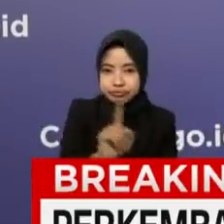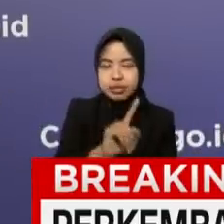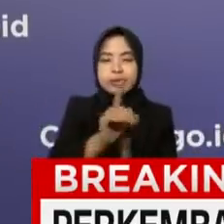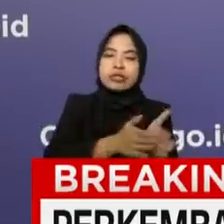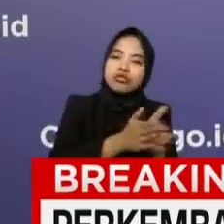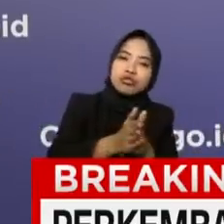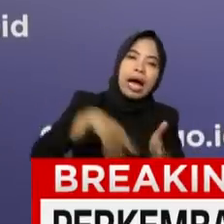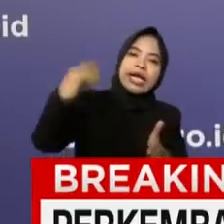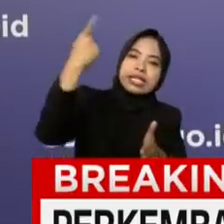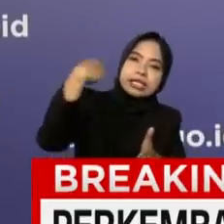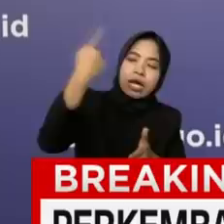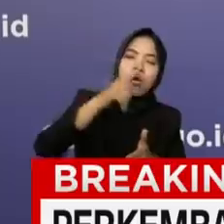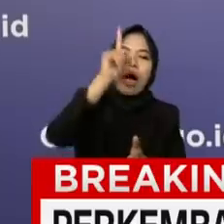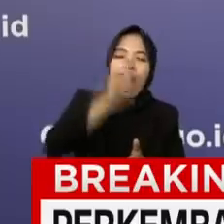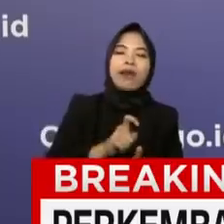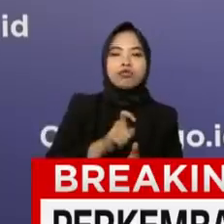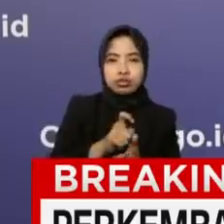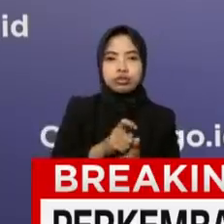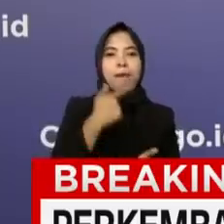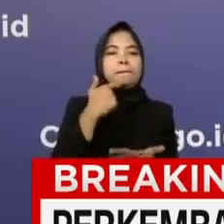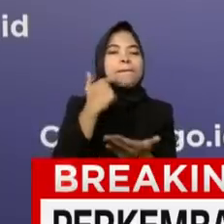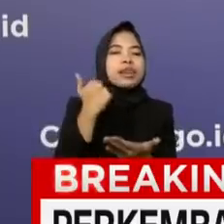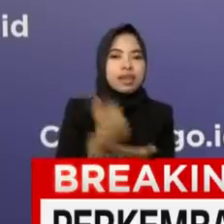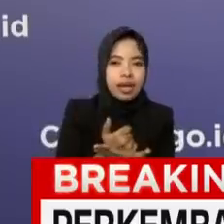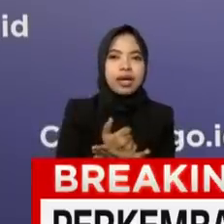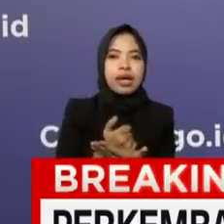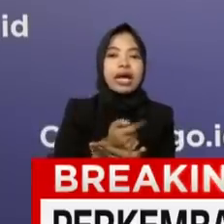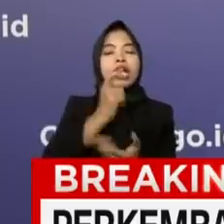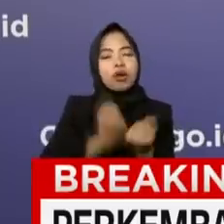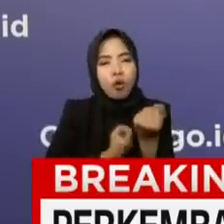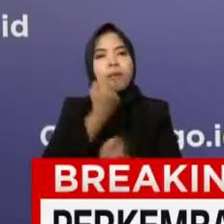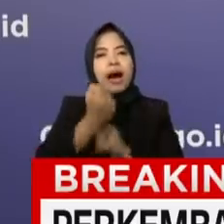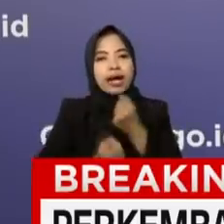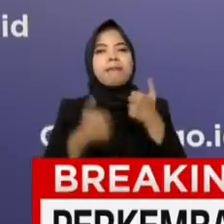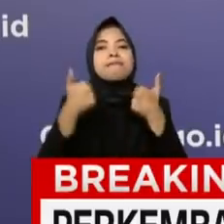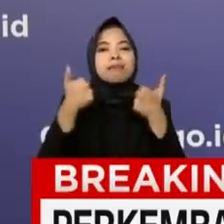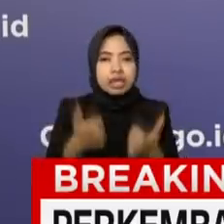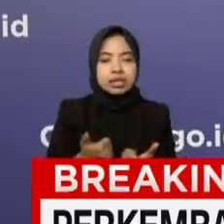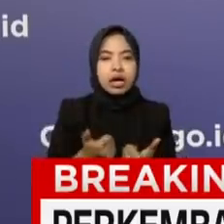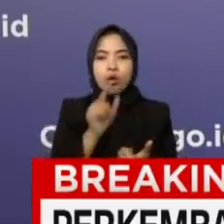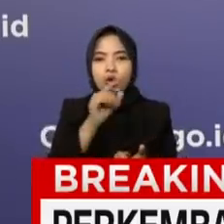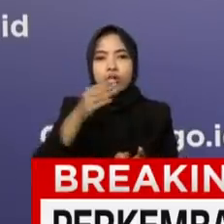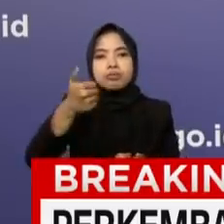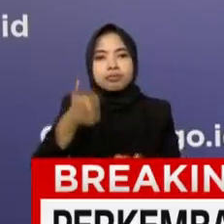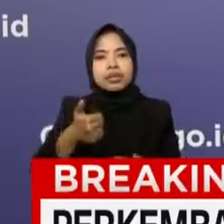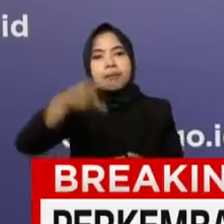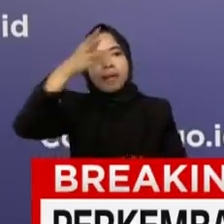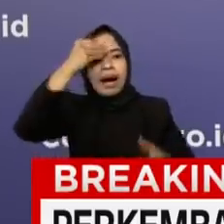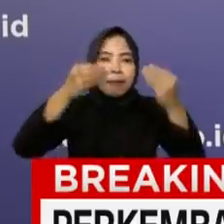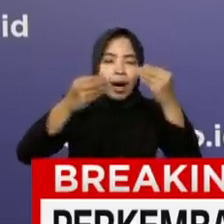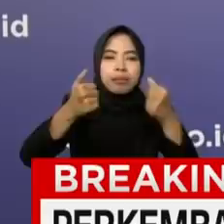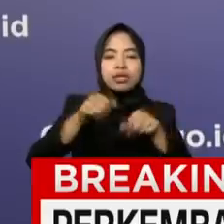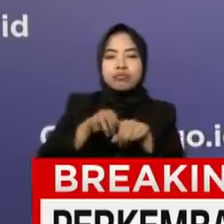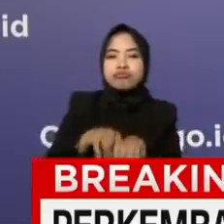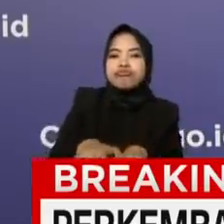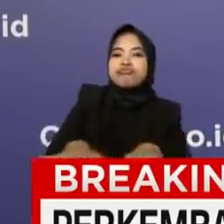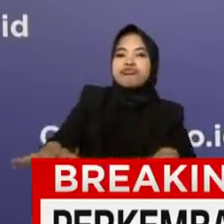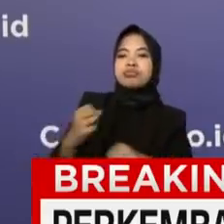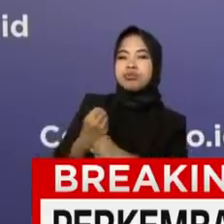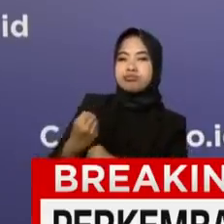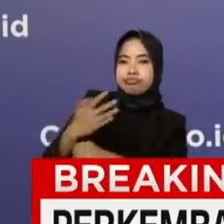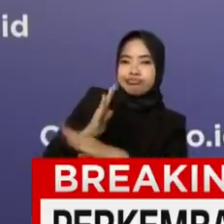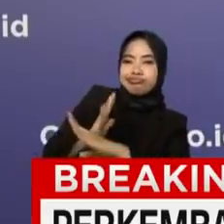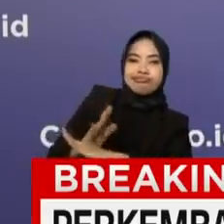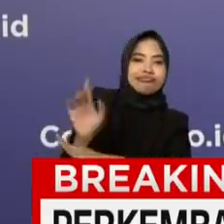mencuci tangan Harus dipatuhi inilah upaya yang bisa kita lakukan untuk Hai ikan sebaran covert